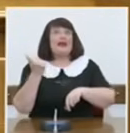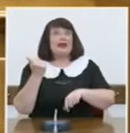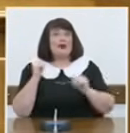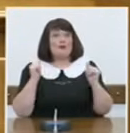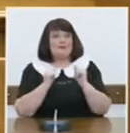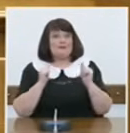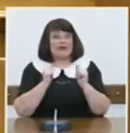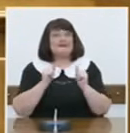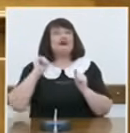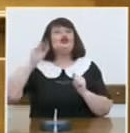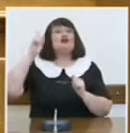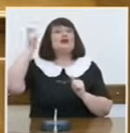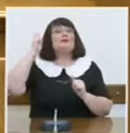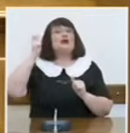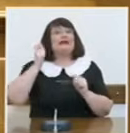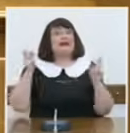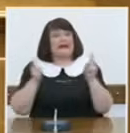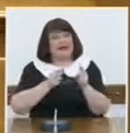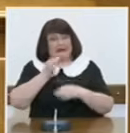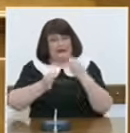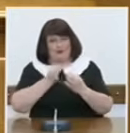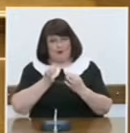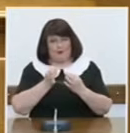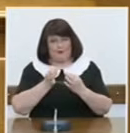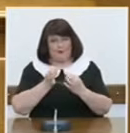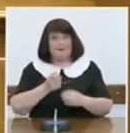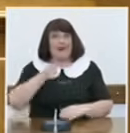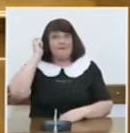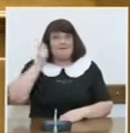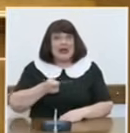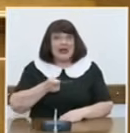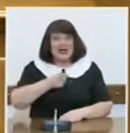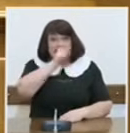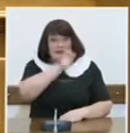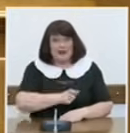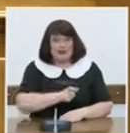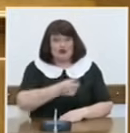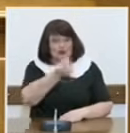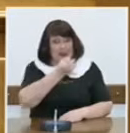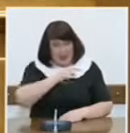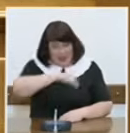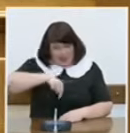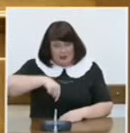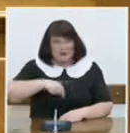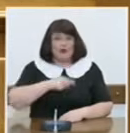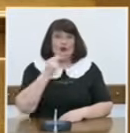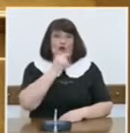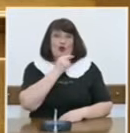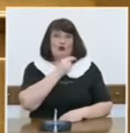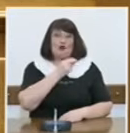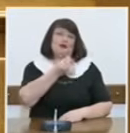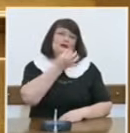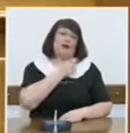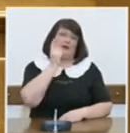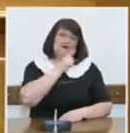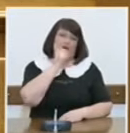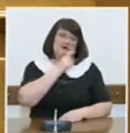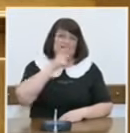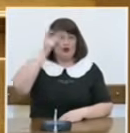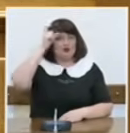πολιτική. Είναι αδιανόητο ο Έλληνας Πρωθυπουργός εδώ να έρχεται και να ψεύδεται συνεχώς. Οι Τούρκοι μας λένε ότι δεν μπορούμε να